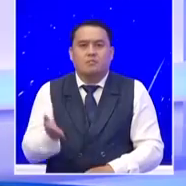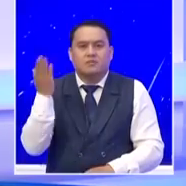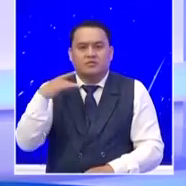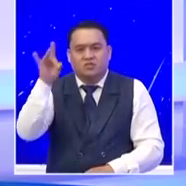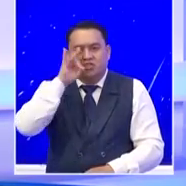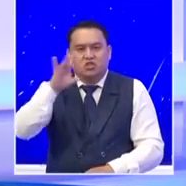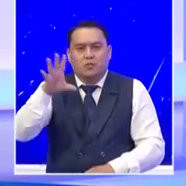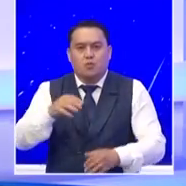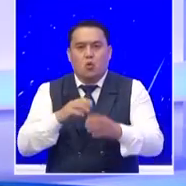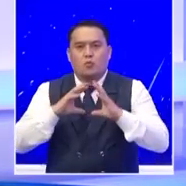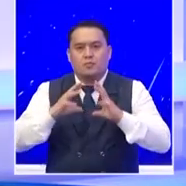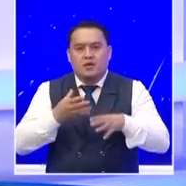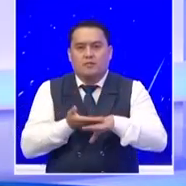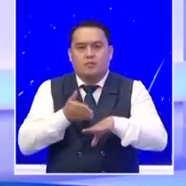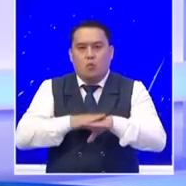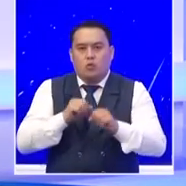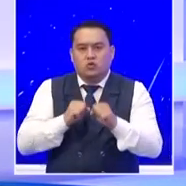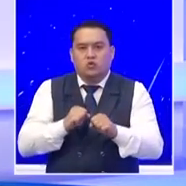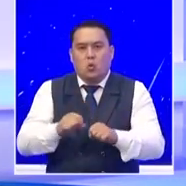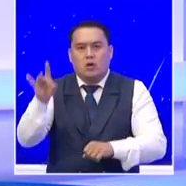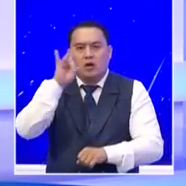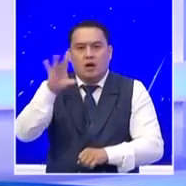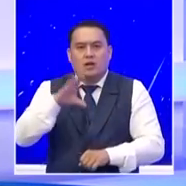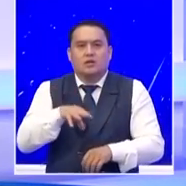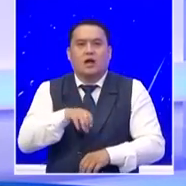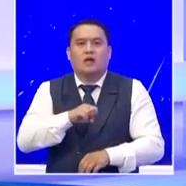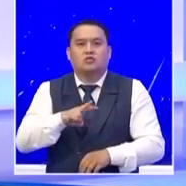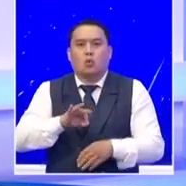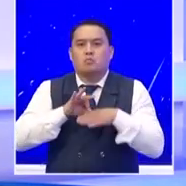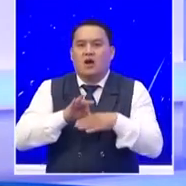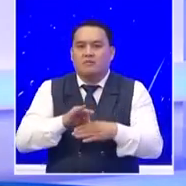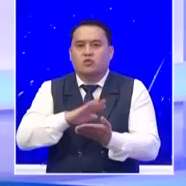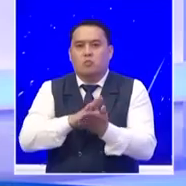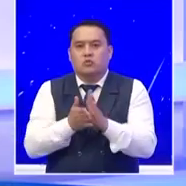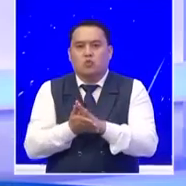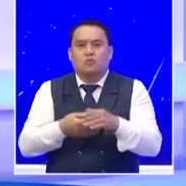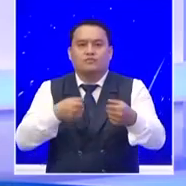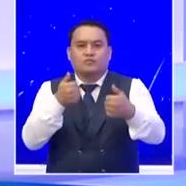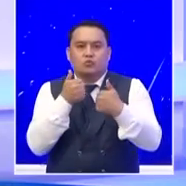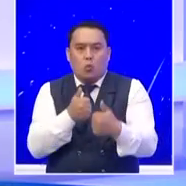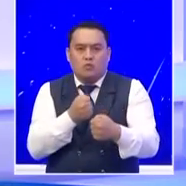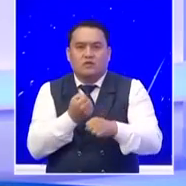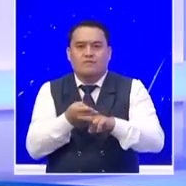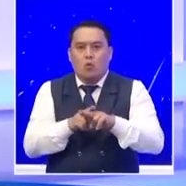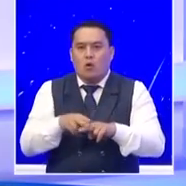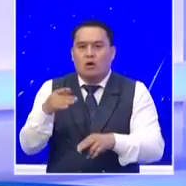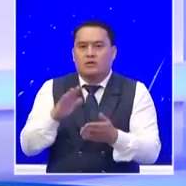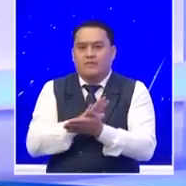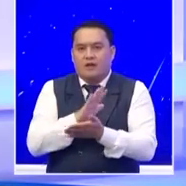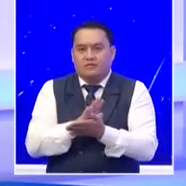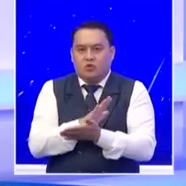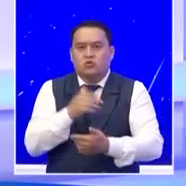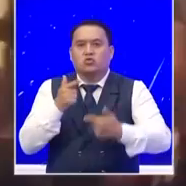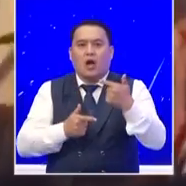Бывший чемпион мира по боксу в тяжелом весе, легендарный Майк Тайсон, договорился о проведении поединка. Об этом сообщает британское издание Daily